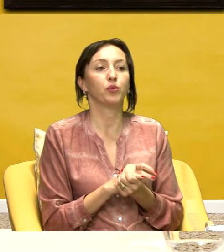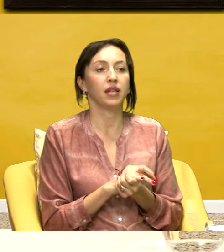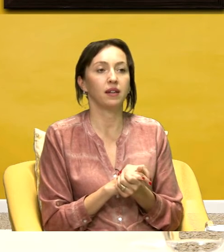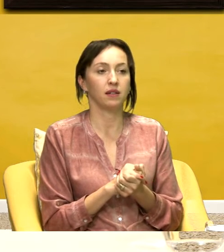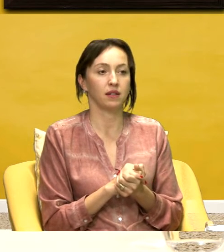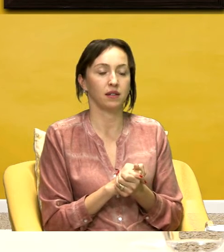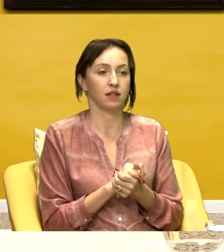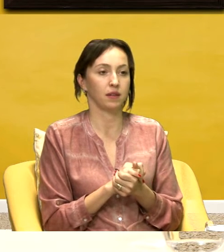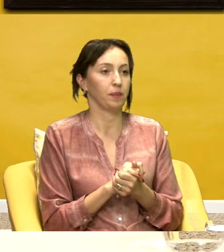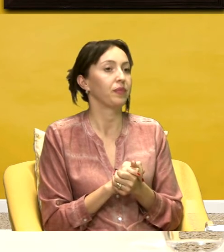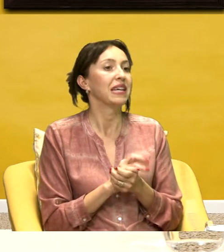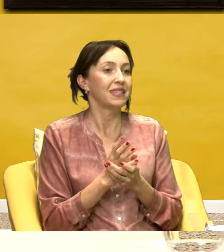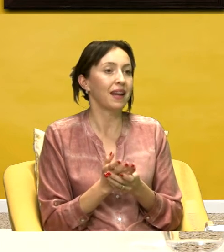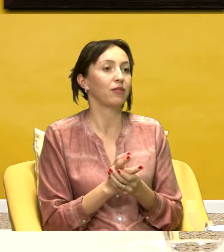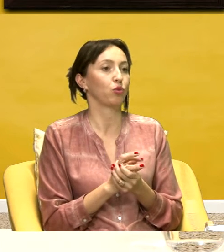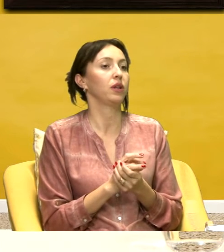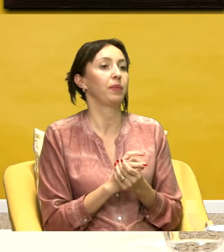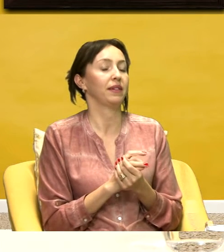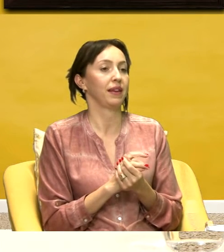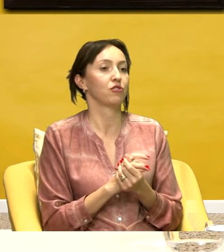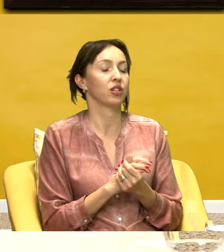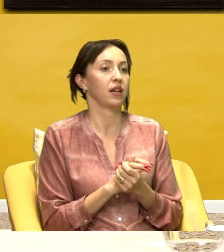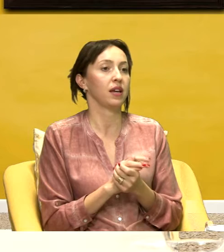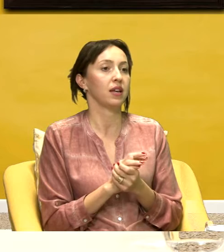Maria spune că statul